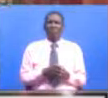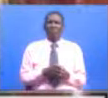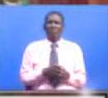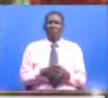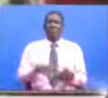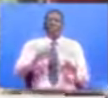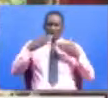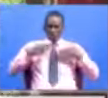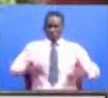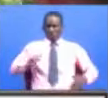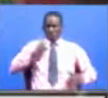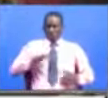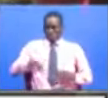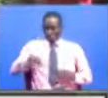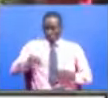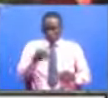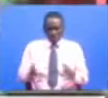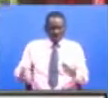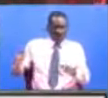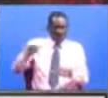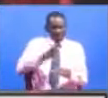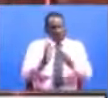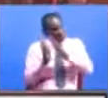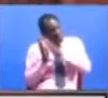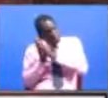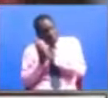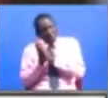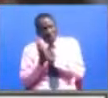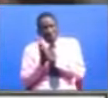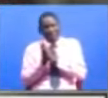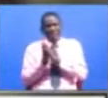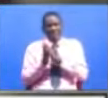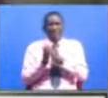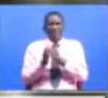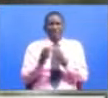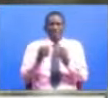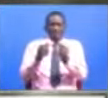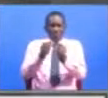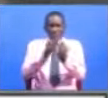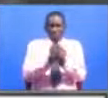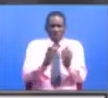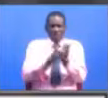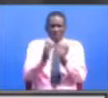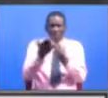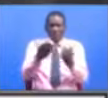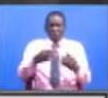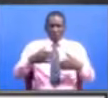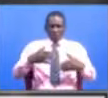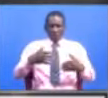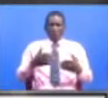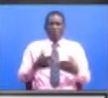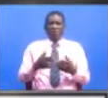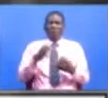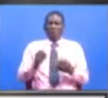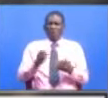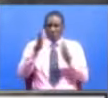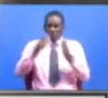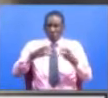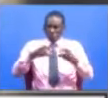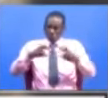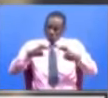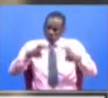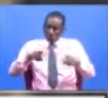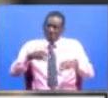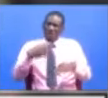Mwili wa mwenda zake ulipatikana umefunikwa kitandani ukiwa umewekelewa Biblia kifuani. Mmoja alienda kumshuka, akamuuliza